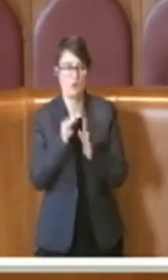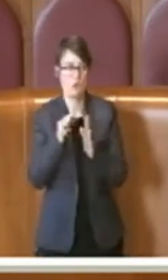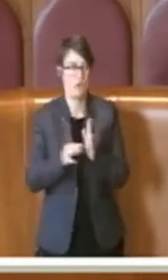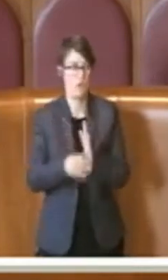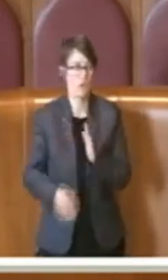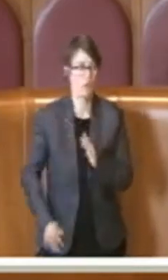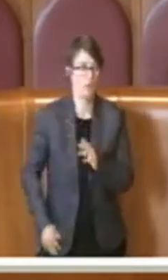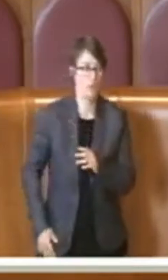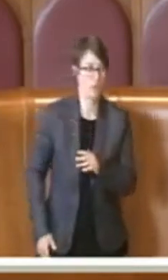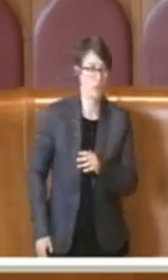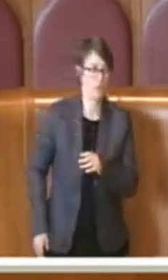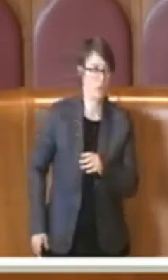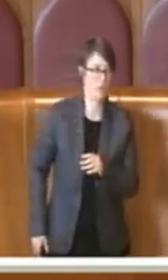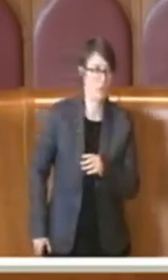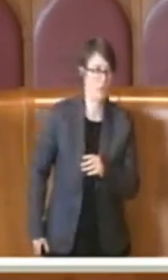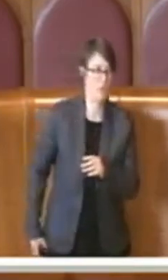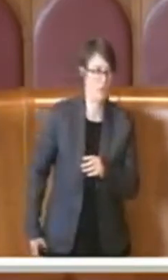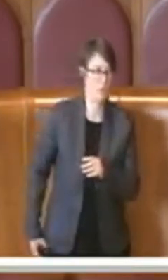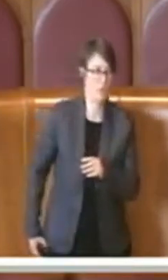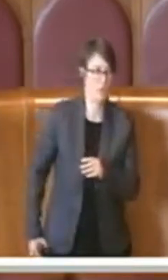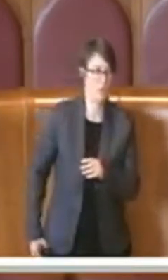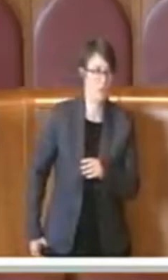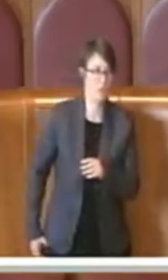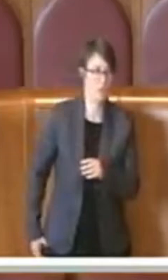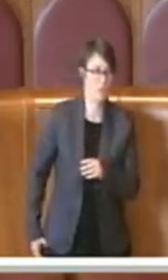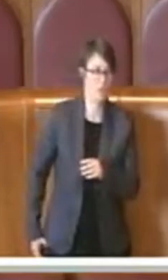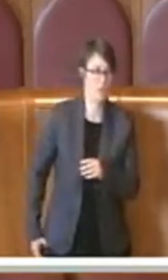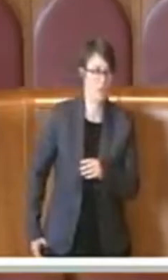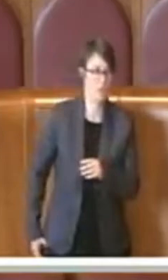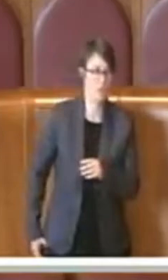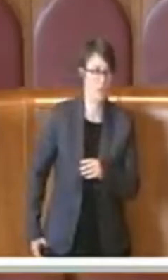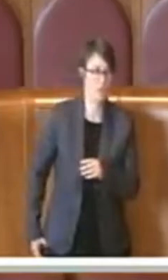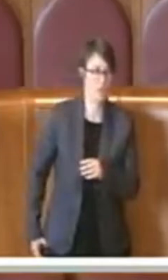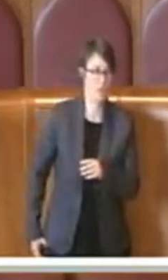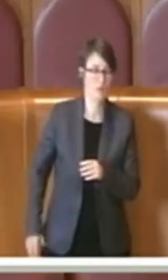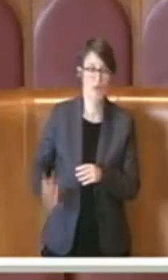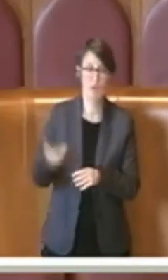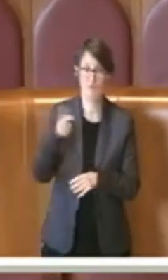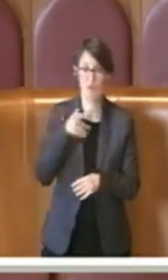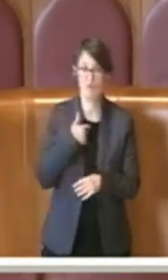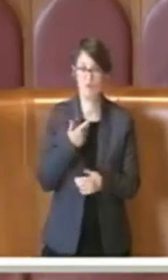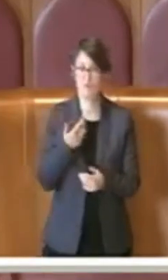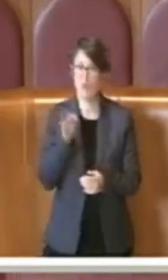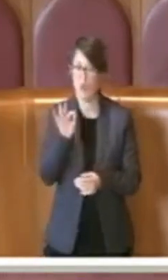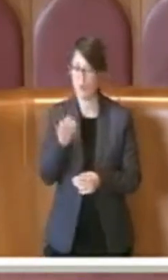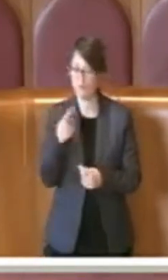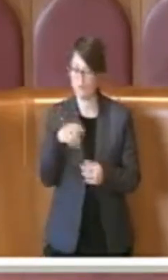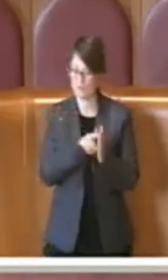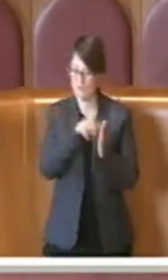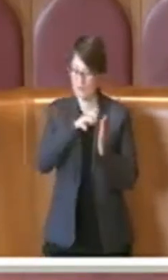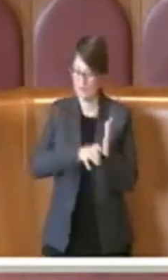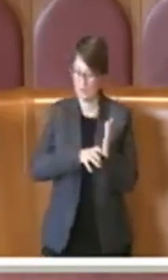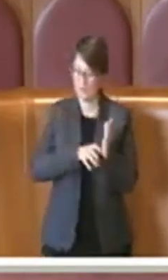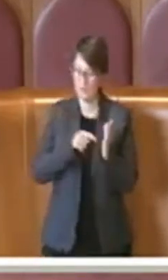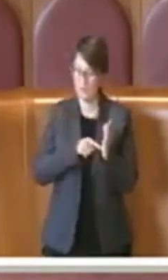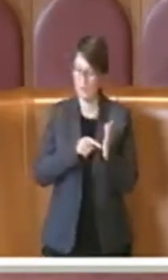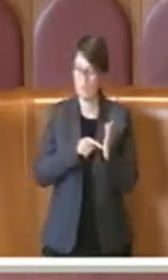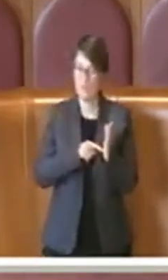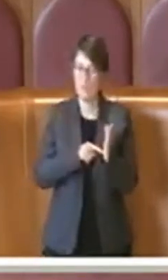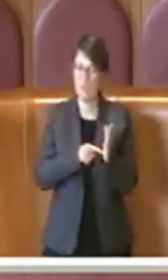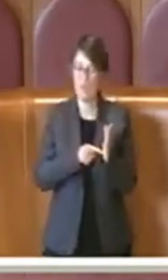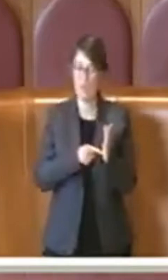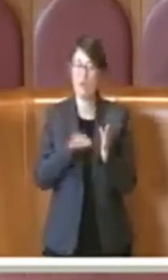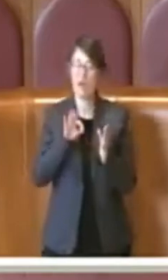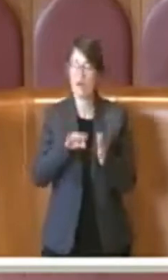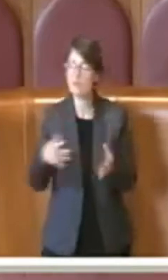che la destinazione che è stata individuata in questa delibera è frutto di un